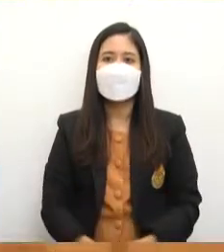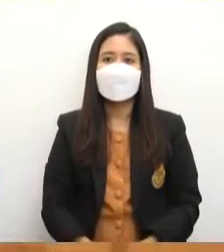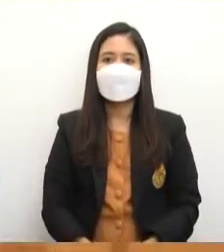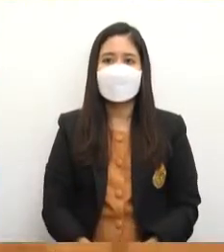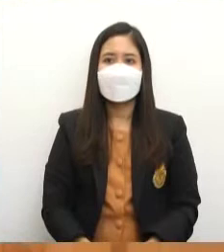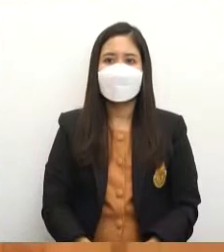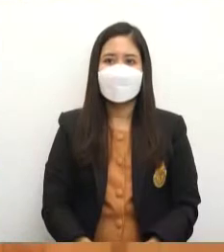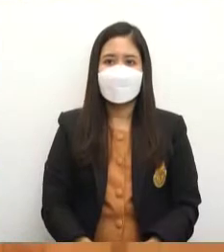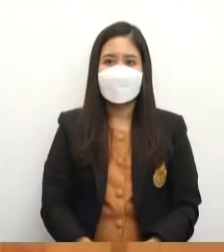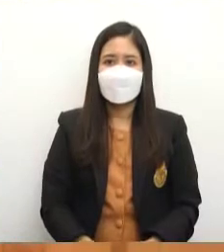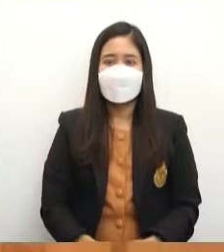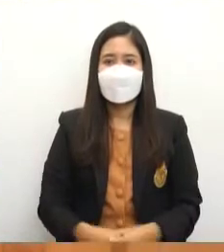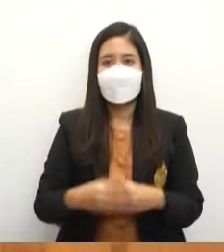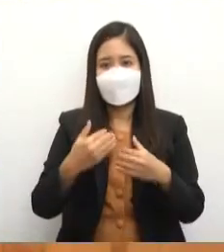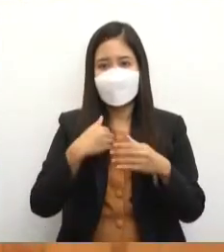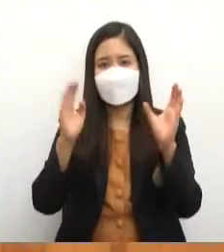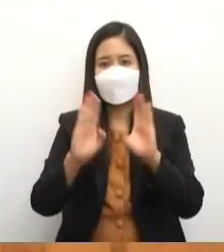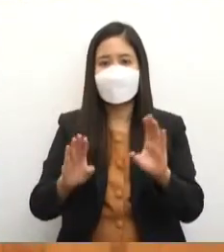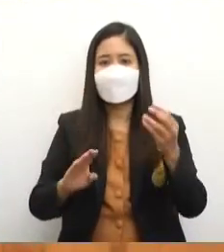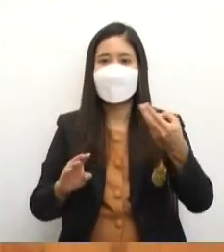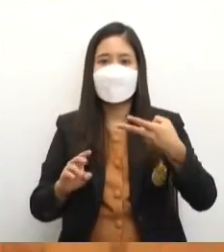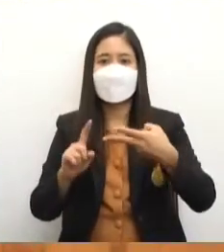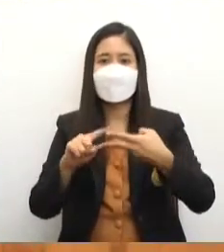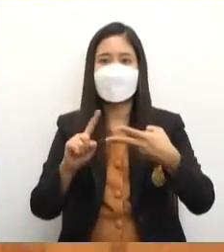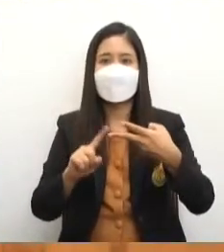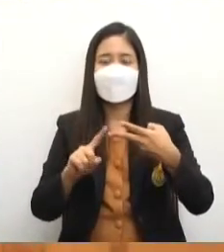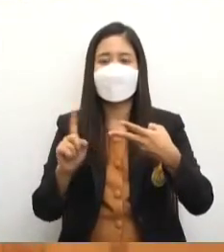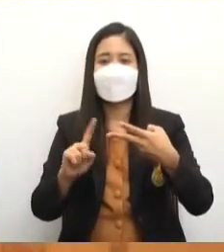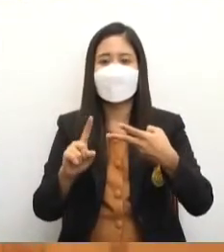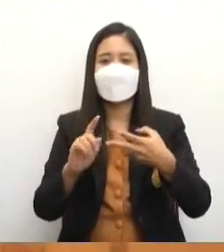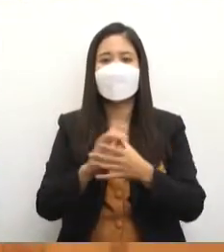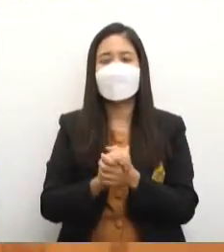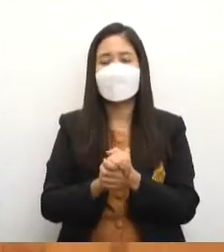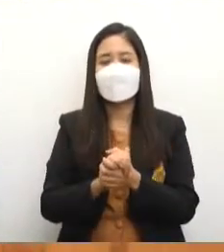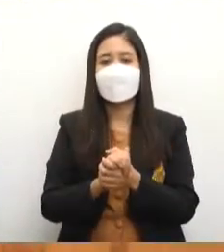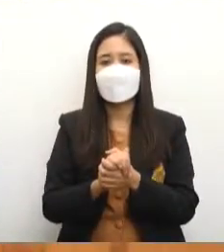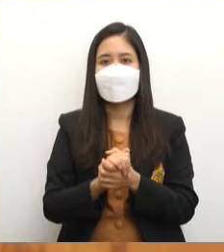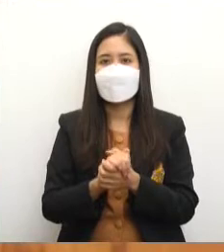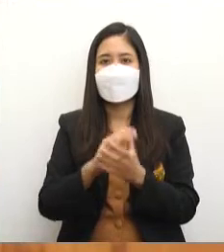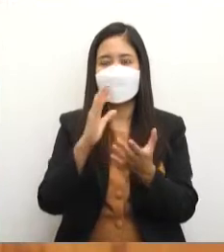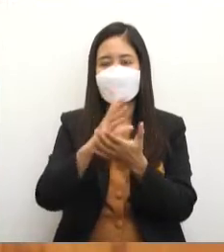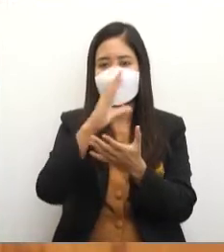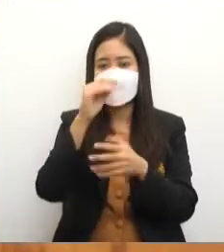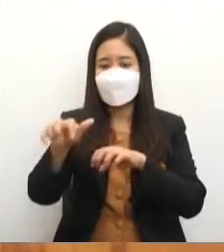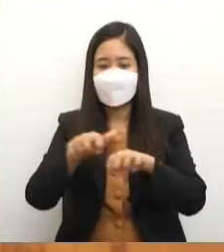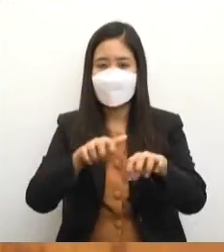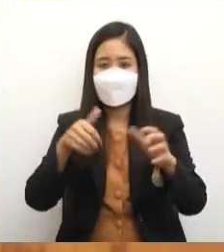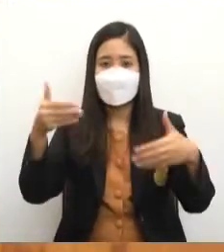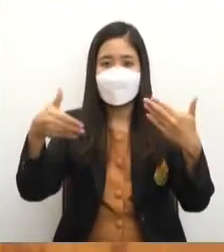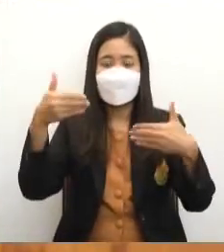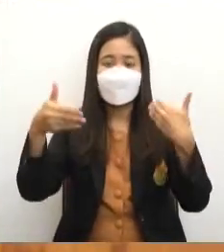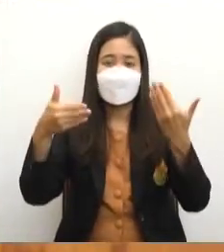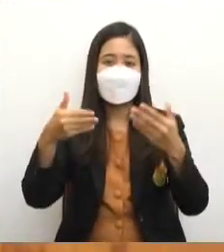การเรียนการสอนเราจะแบ่งเป็น2รูปแบบก็คือเป็นแบบ in class ก็คือเรียนในห้องเรียนซึ่งเราจะจัดกิจกรรมการเรียนการสอ